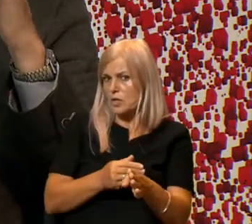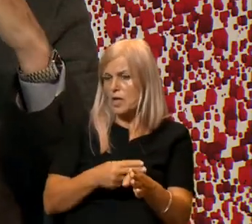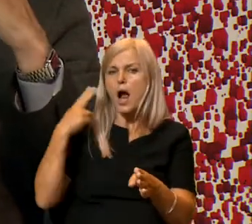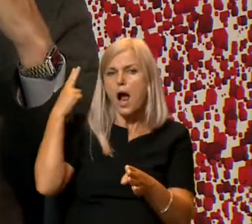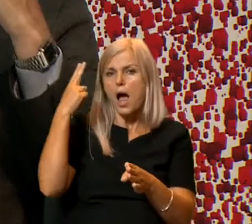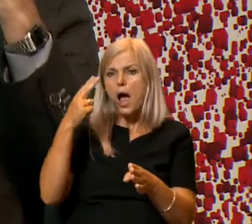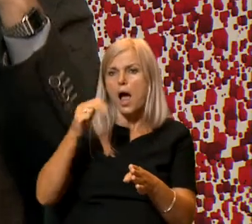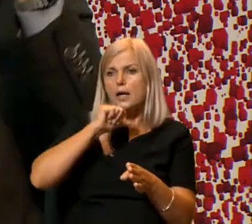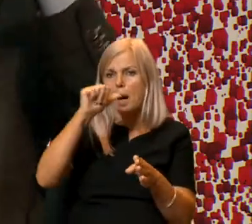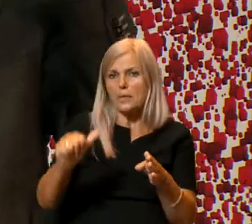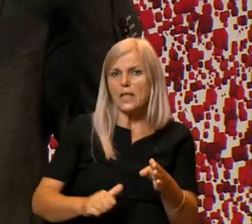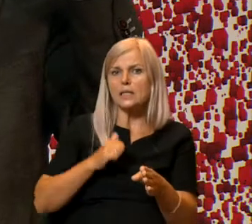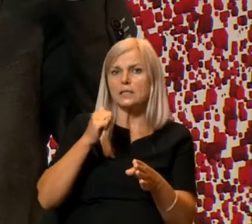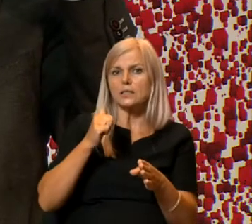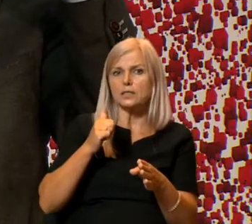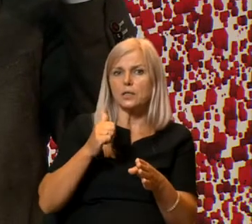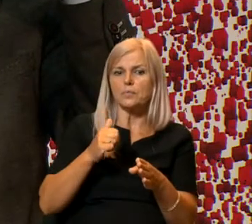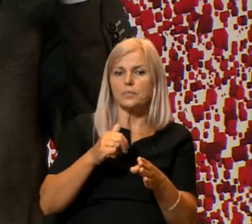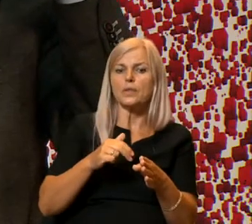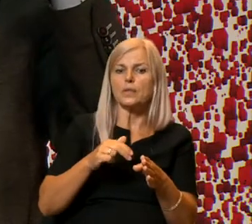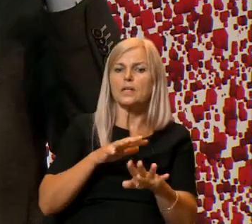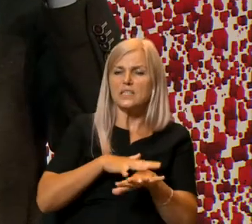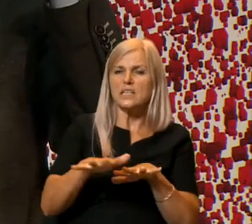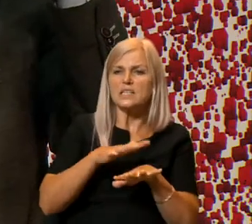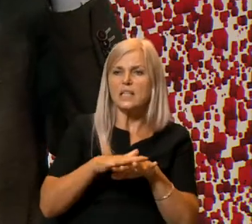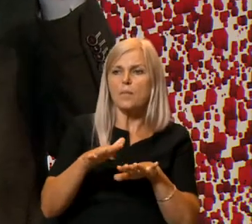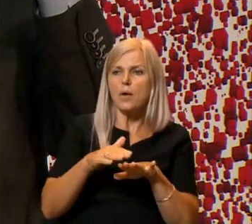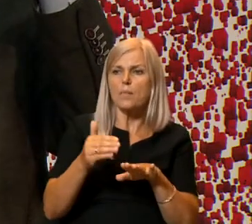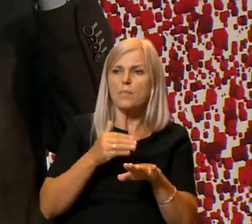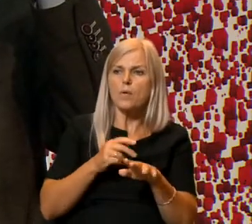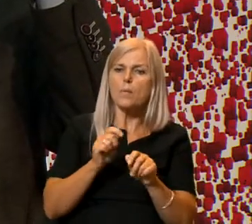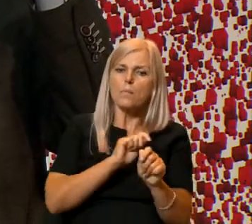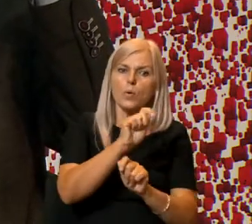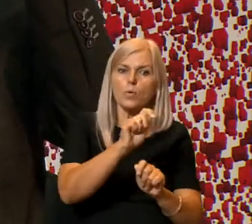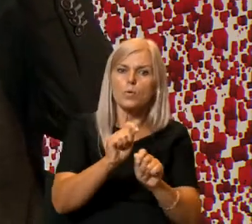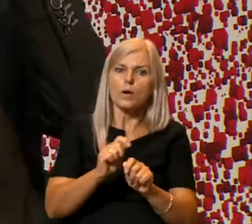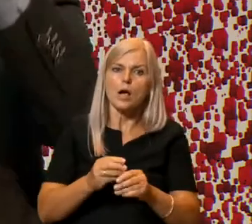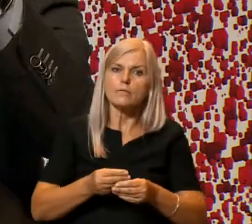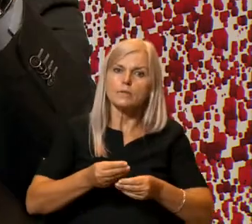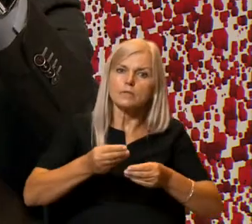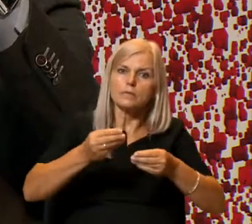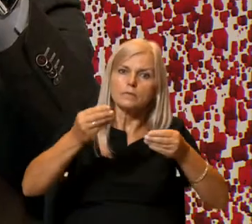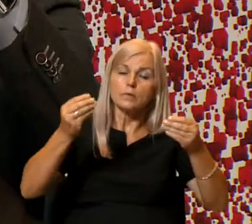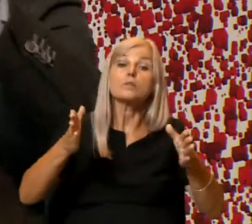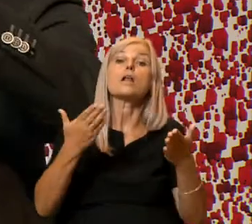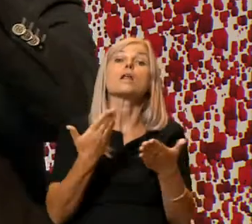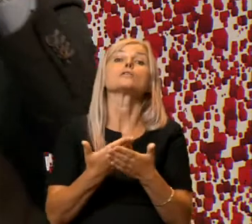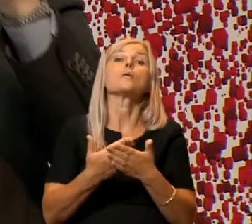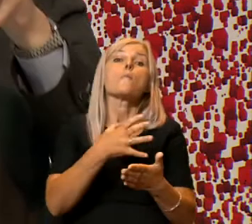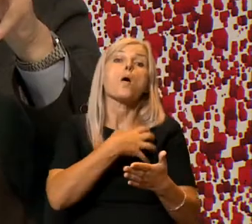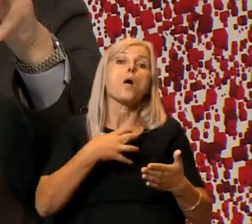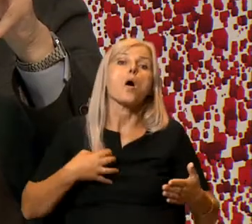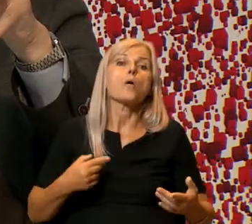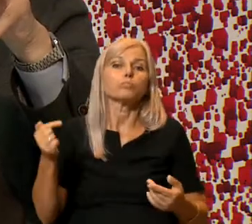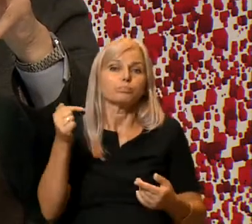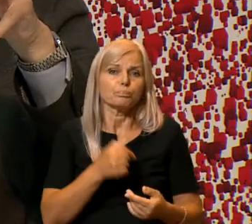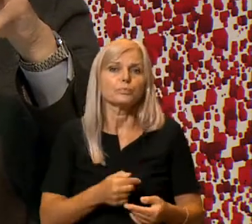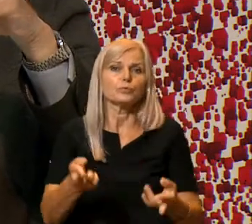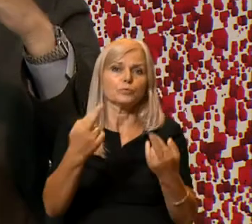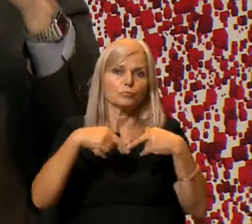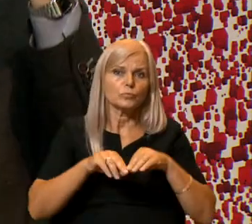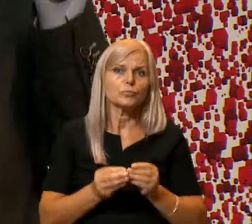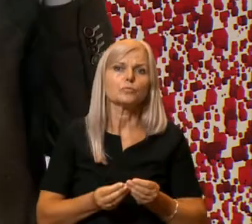kapitalistycznym są napędzane właśnie wzrostem, ponieważ gospodarka musi wytwarzać wystarczająco wiele